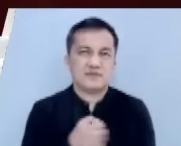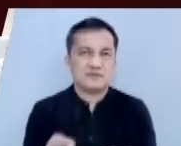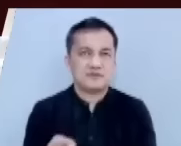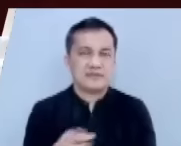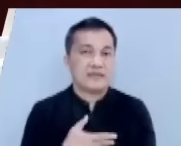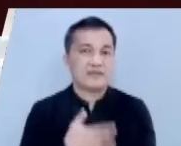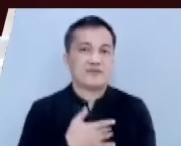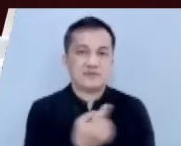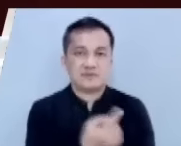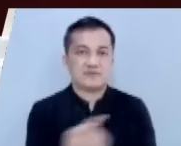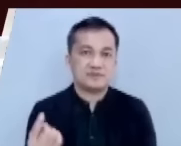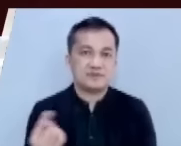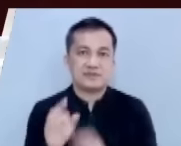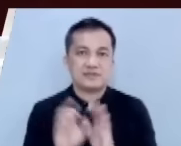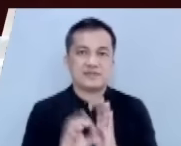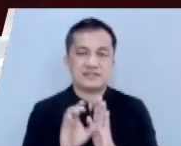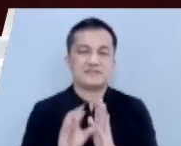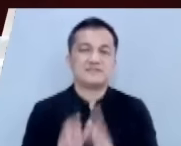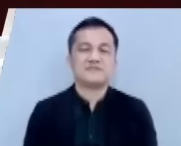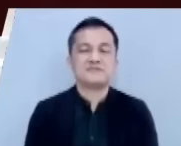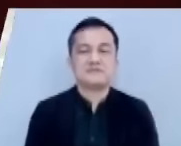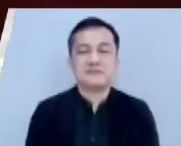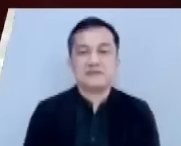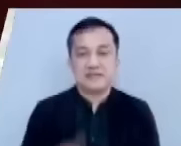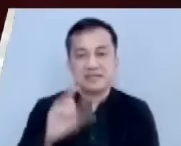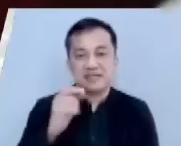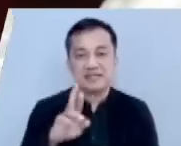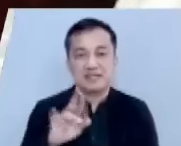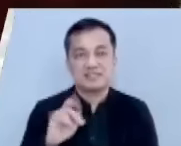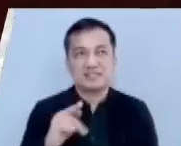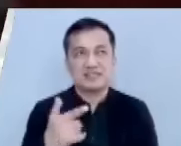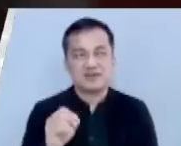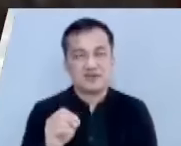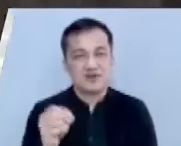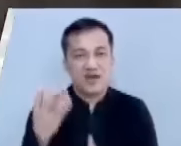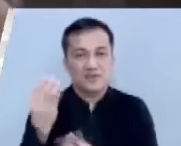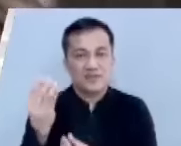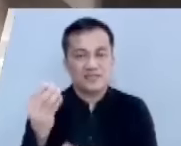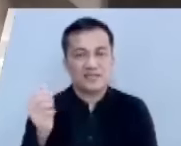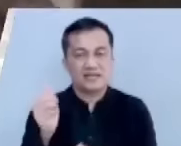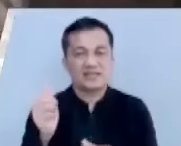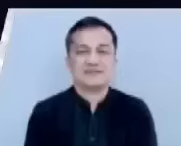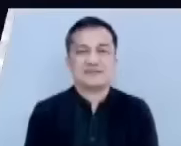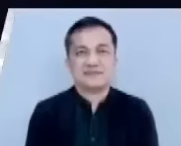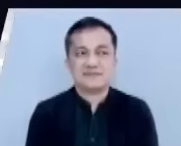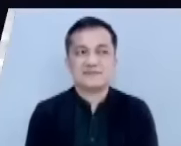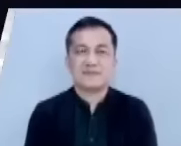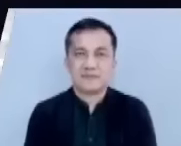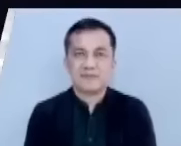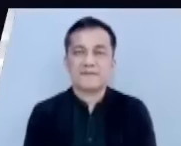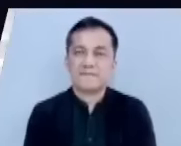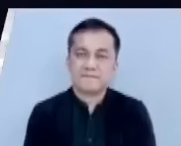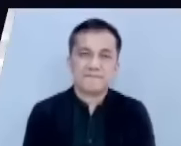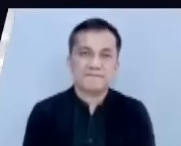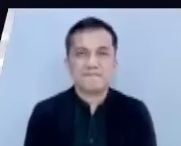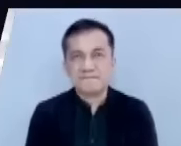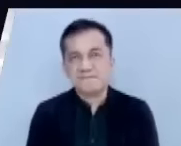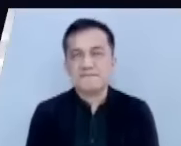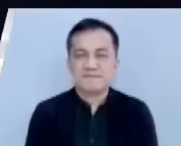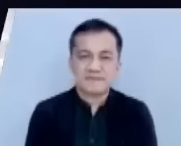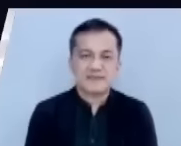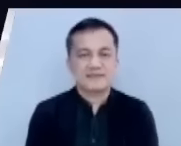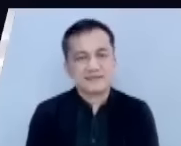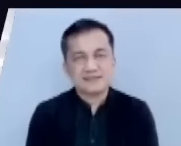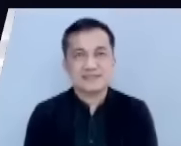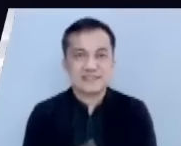karakter. Lar Santiago, updated sa Showbiz Happening. Damang-dama na rin